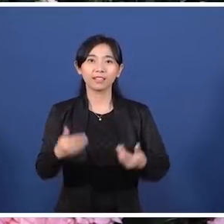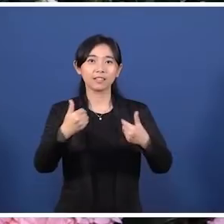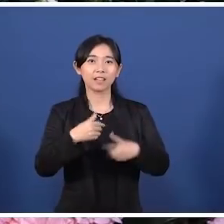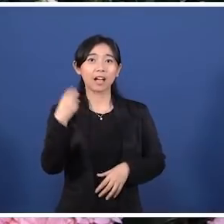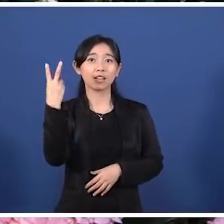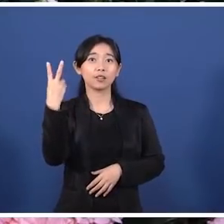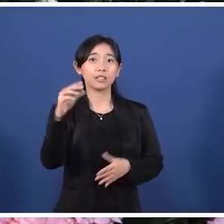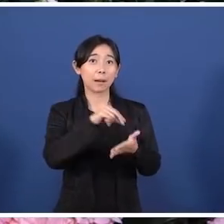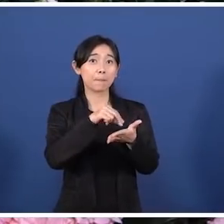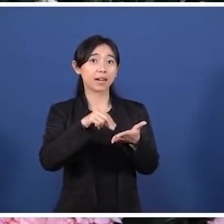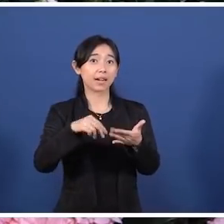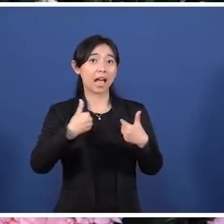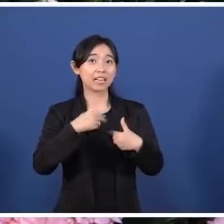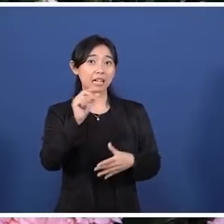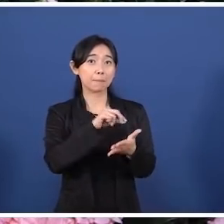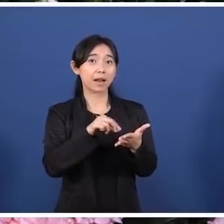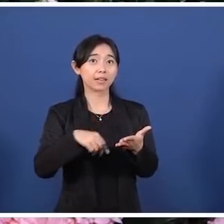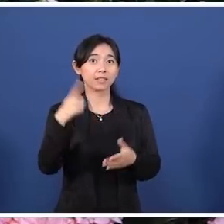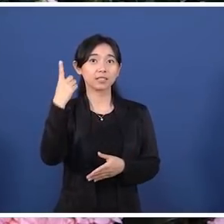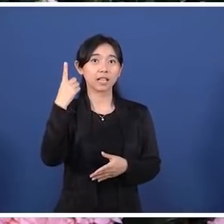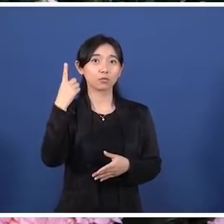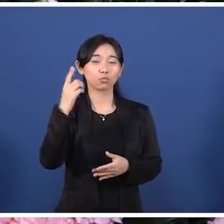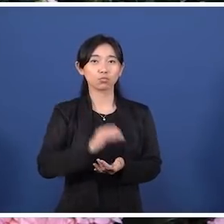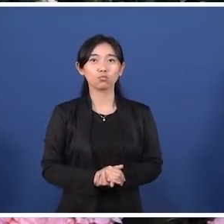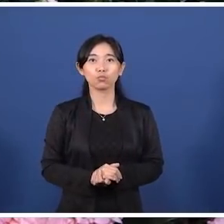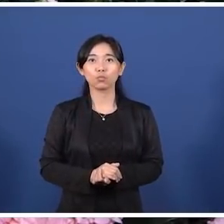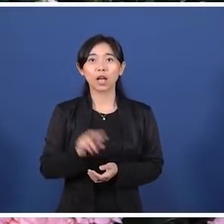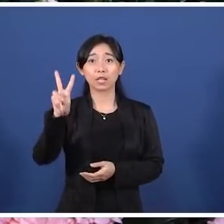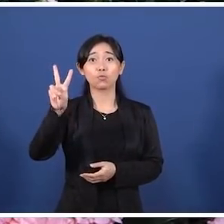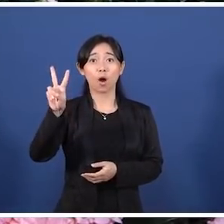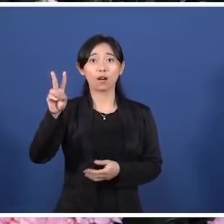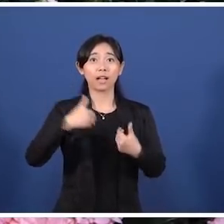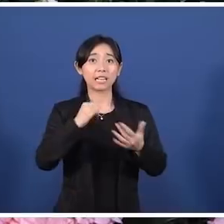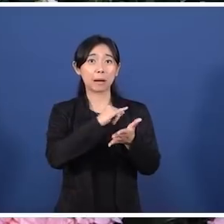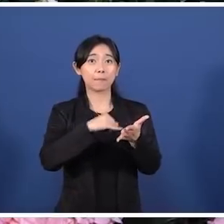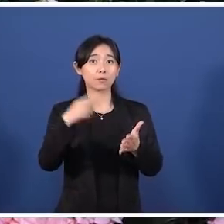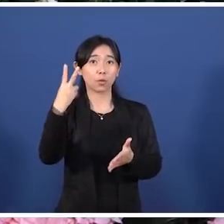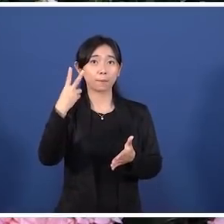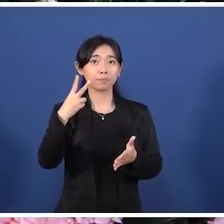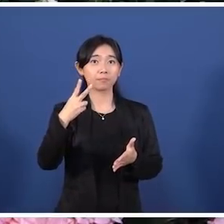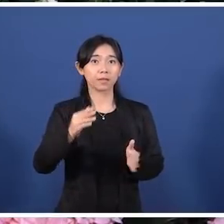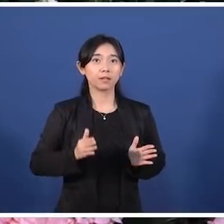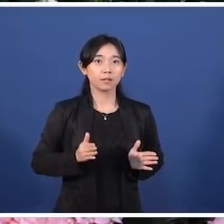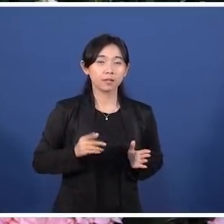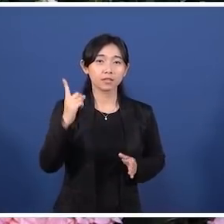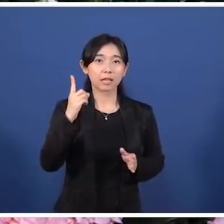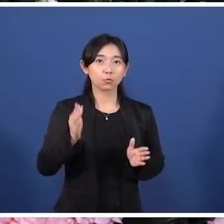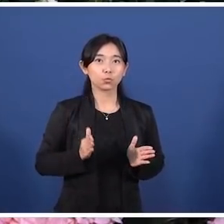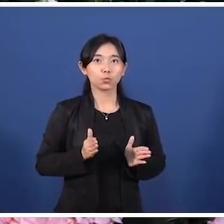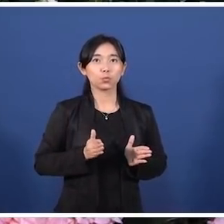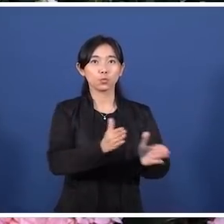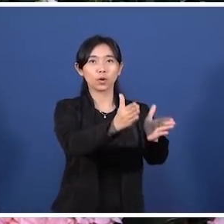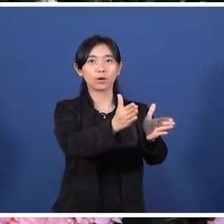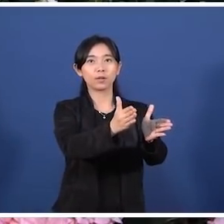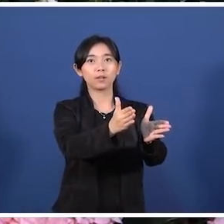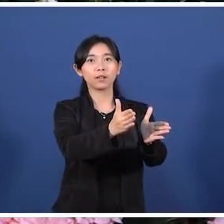lain menemui Tuhan. Antrian yang lebih panjang ada di mana? Saya rasa saudara-saudara bisa menebak. Antrian yang